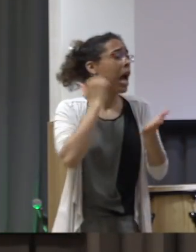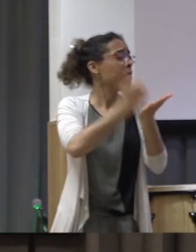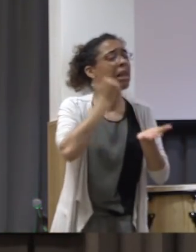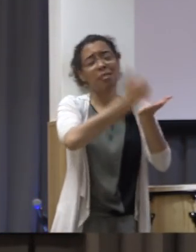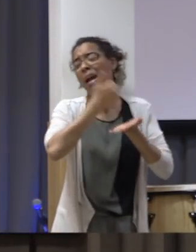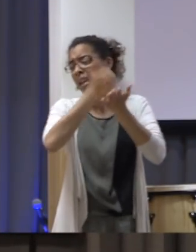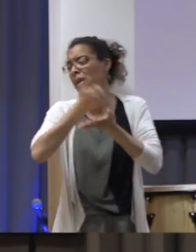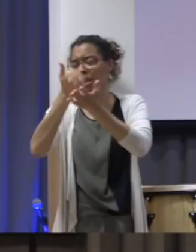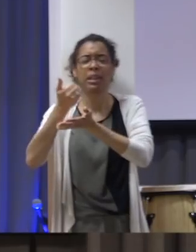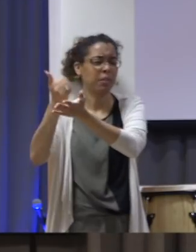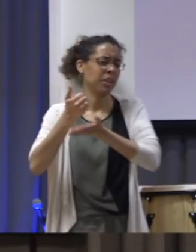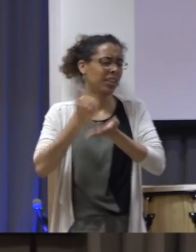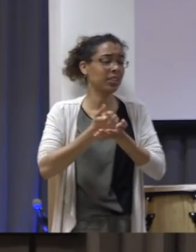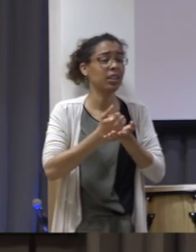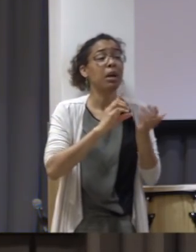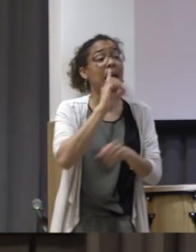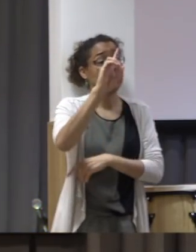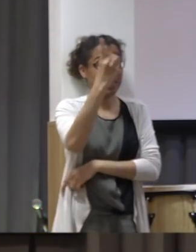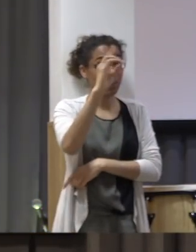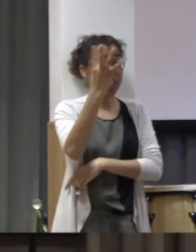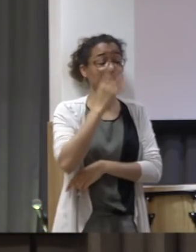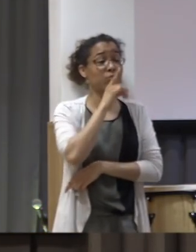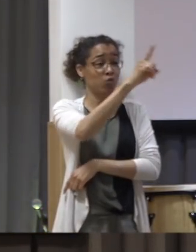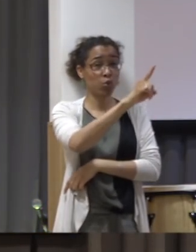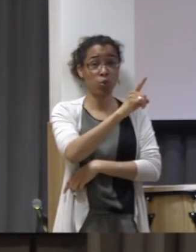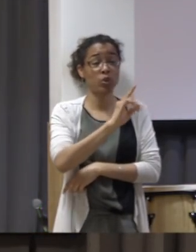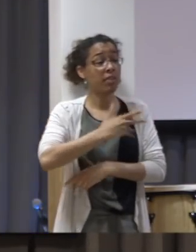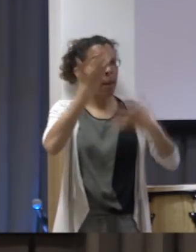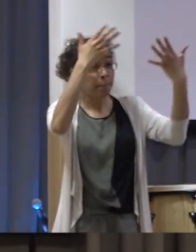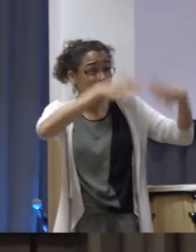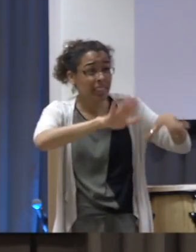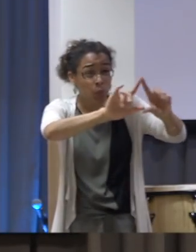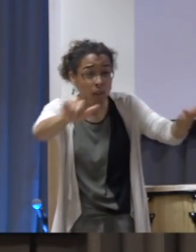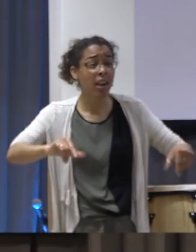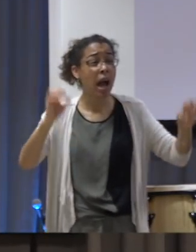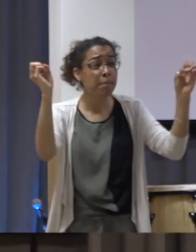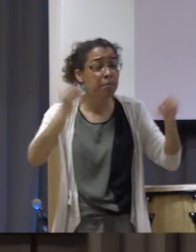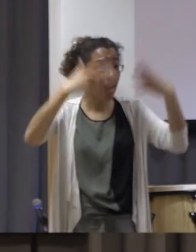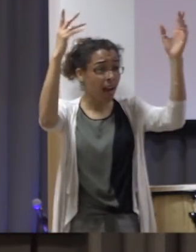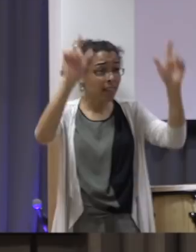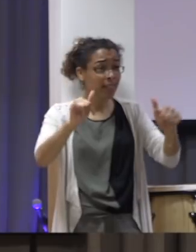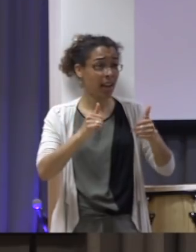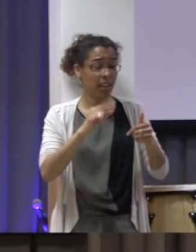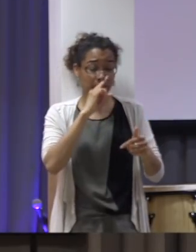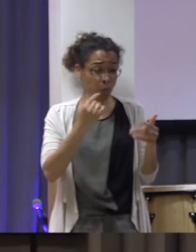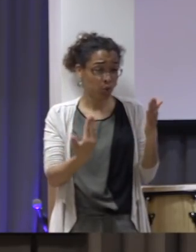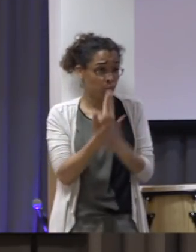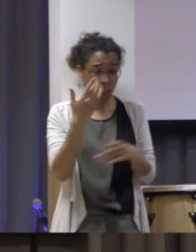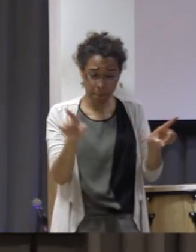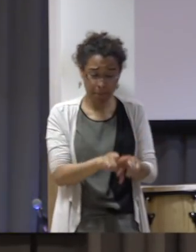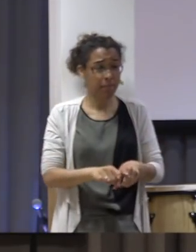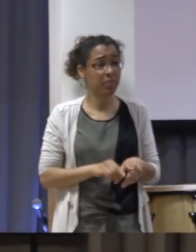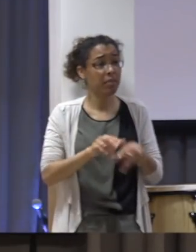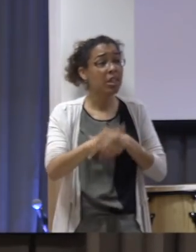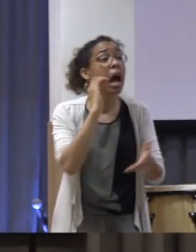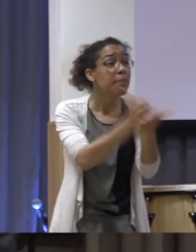Et le dimanche, le 4e jour, il y avait des bénédictions, des miracles. Et je pense que ce soir, ce matin aussi, nous aurons des miracles.